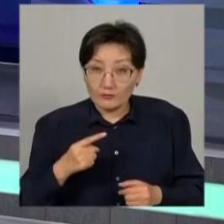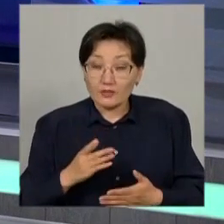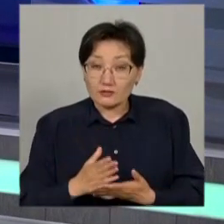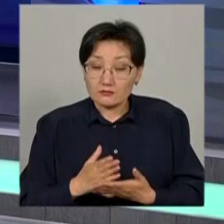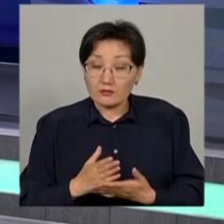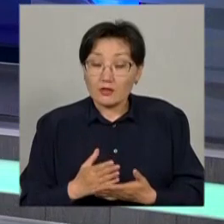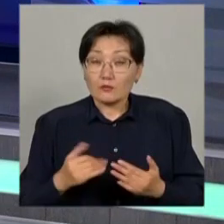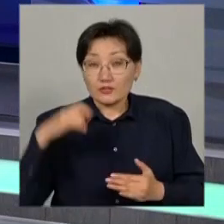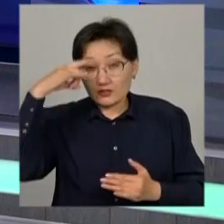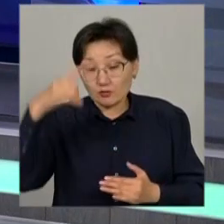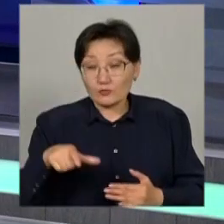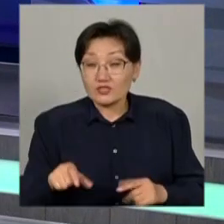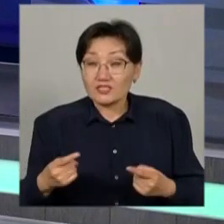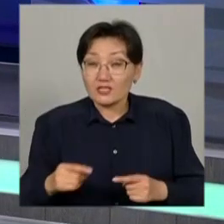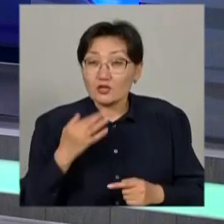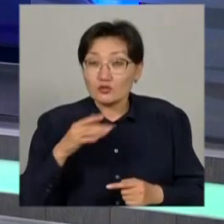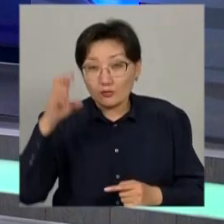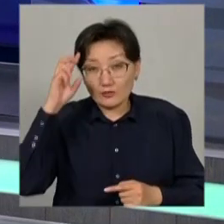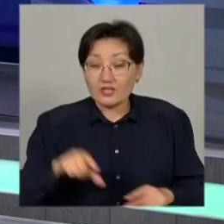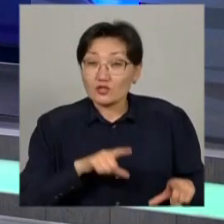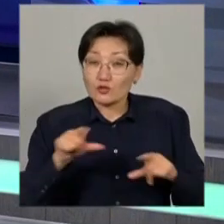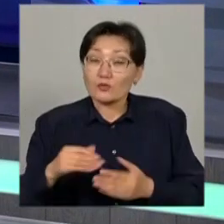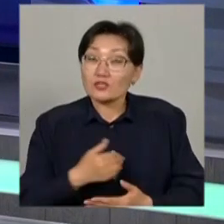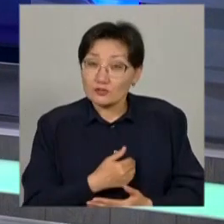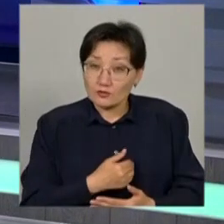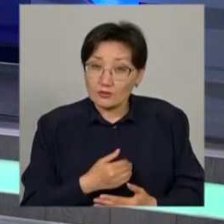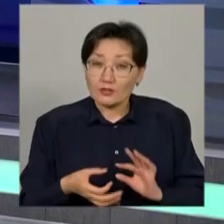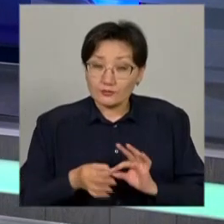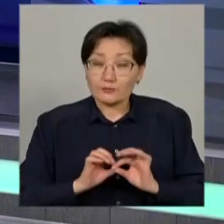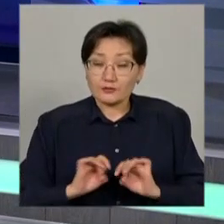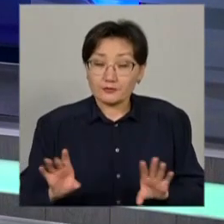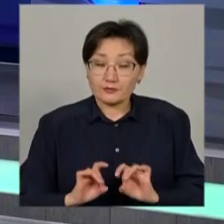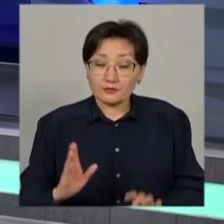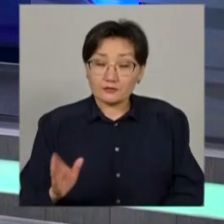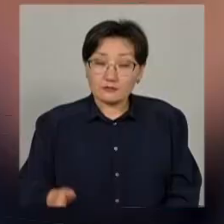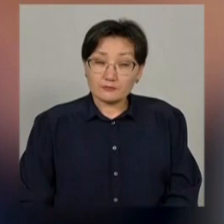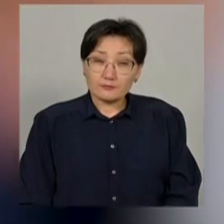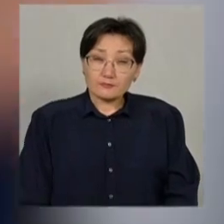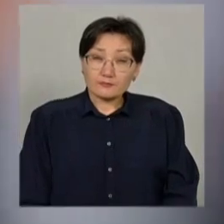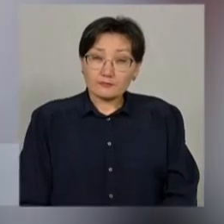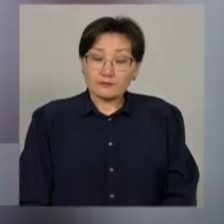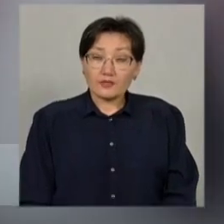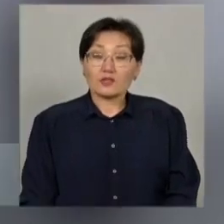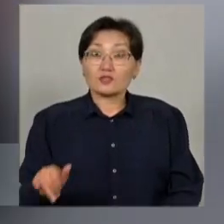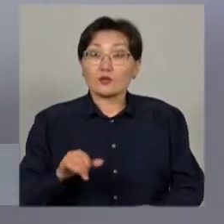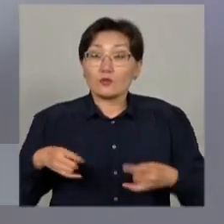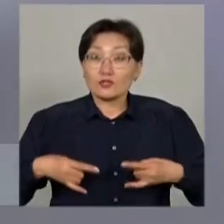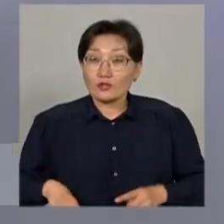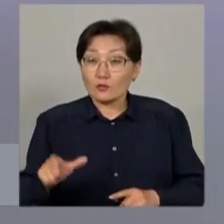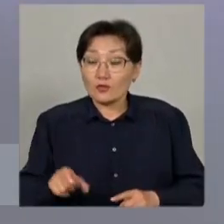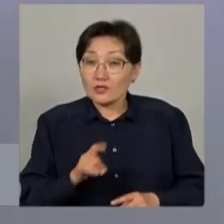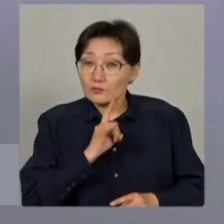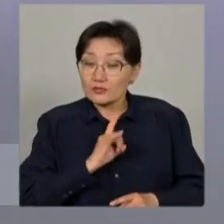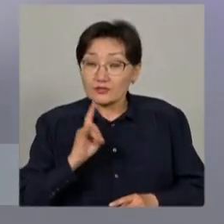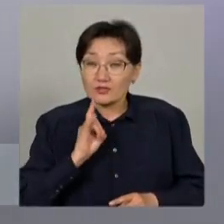отыр. Қазақстандықтар неге шетелге көшуге бейім? Тақырыпты тілші жалғастырады. Оралдың тумасы Ләйләда